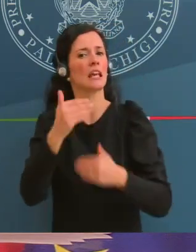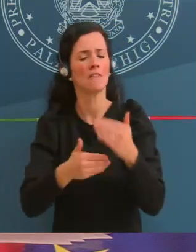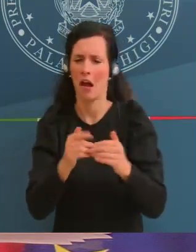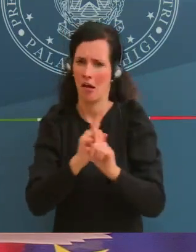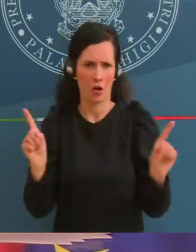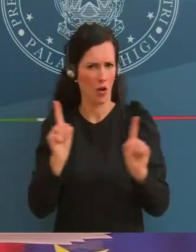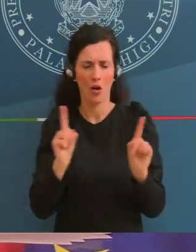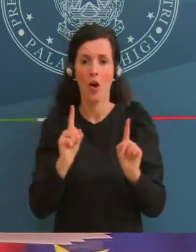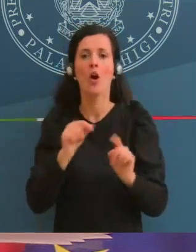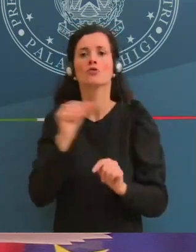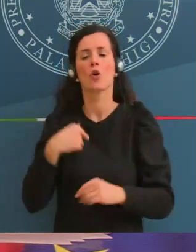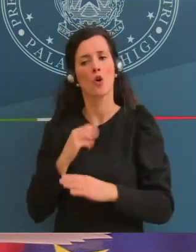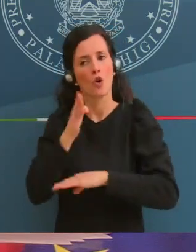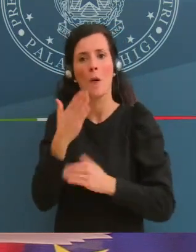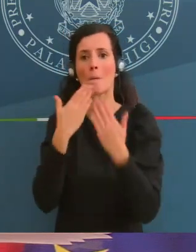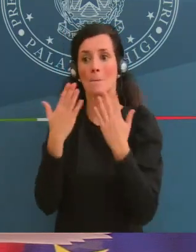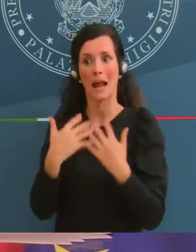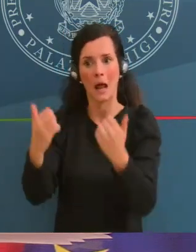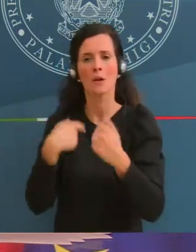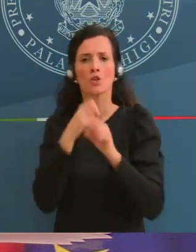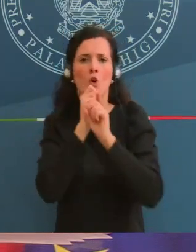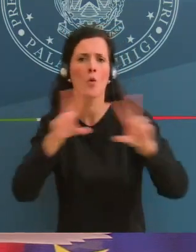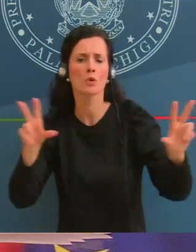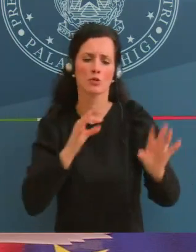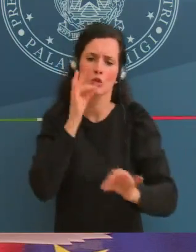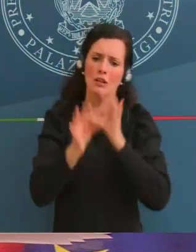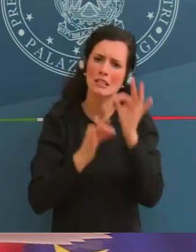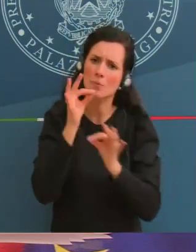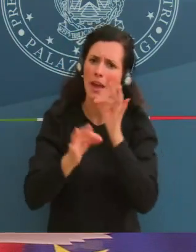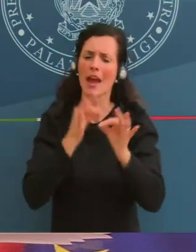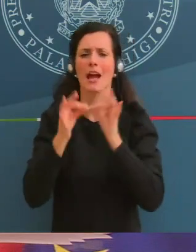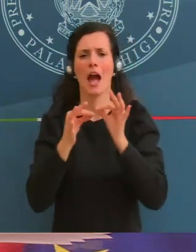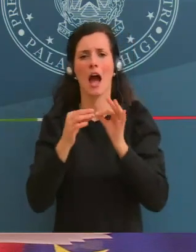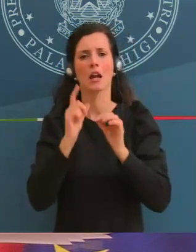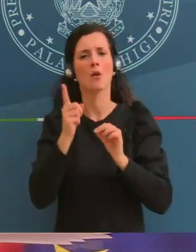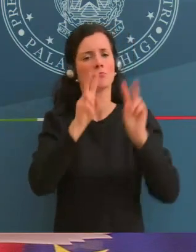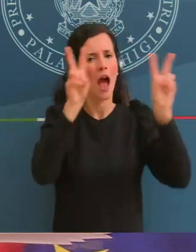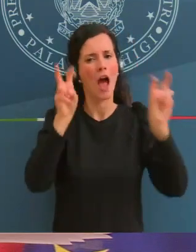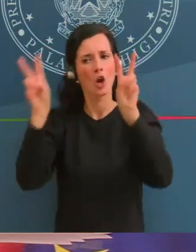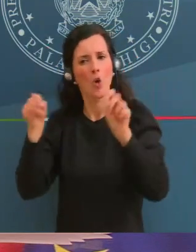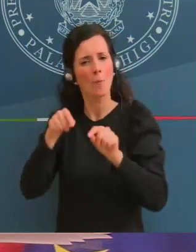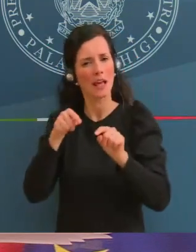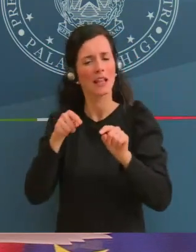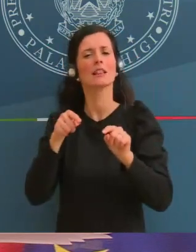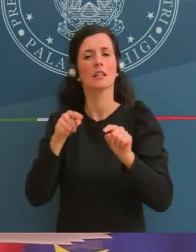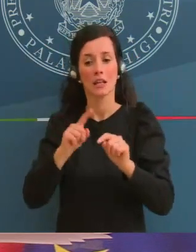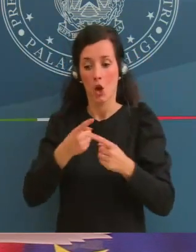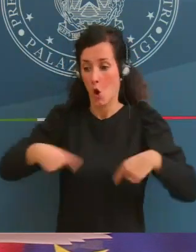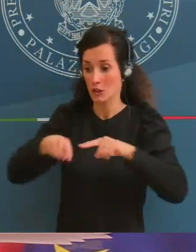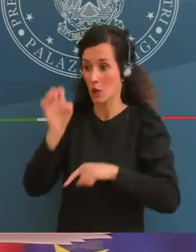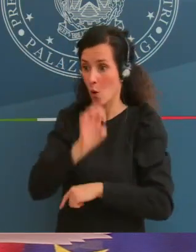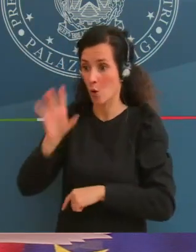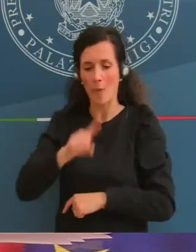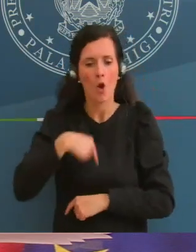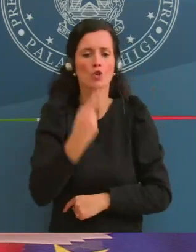consiglio europeo e il giorno ancora seguente condivideremo tutti questi passaggi con le forze di maggioranza e